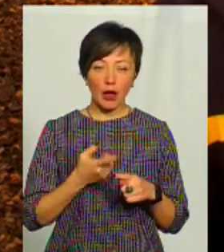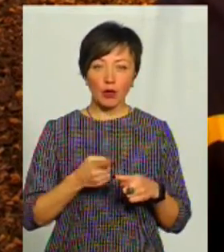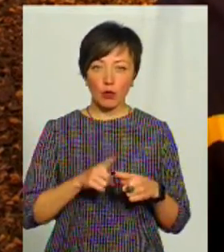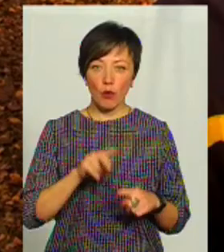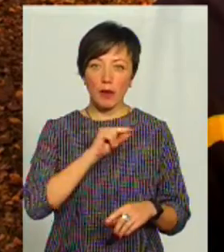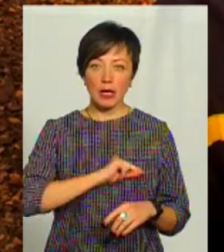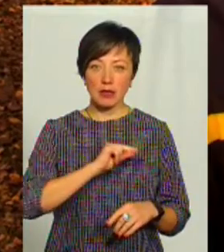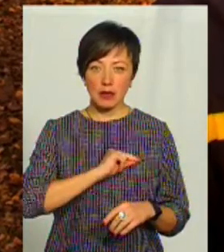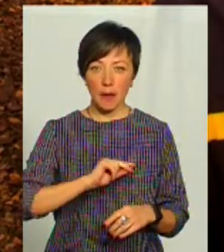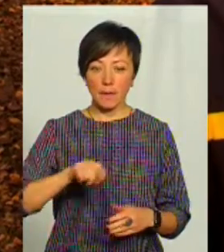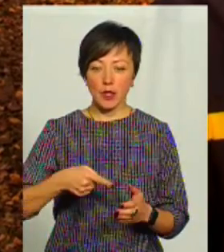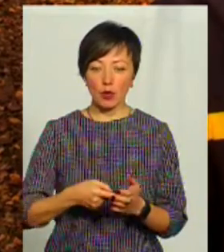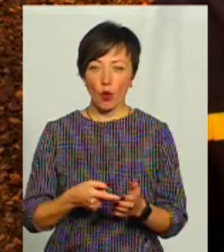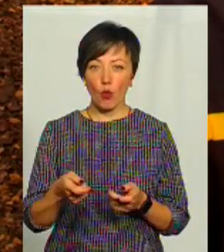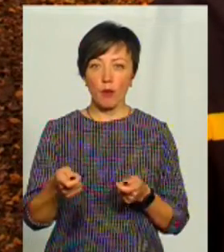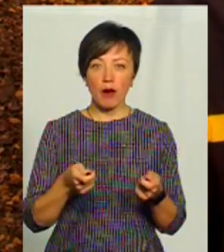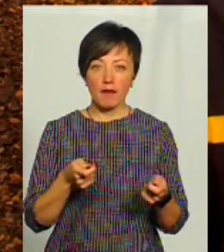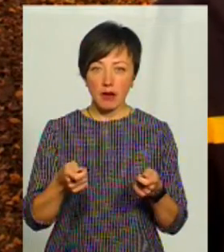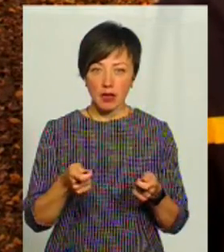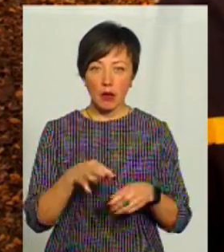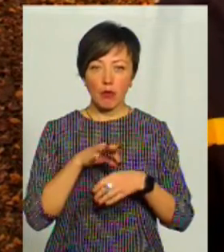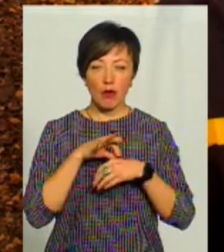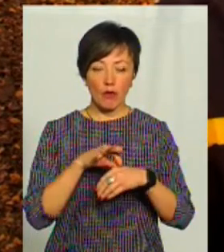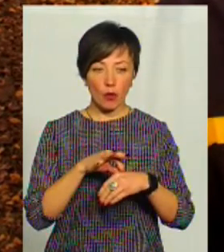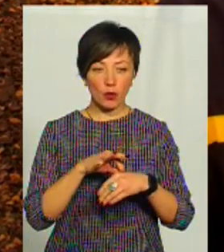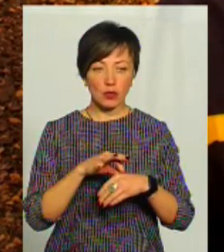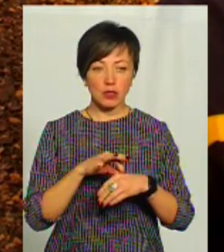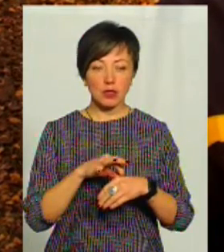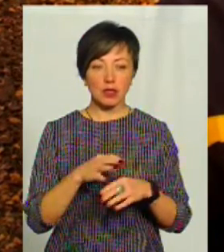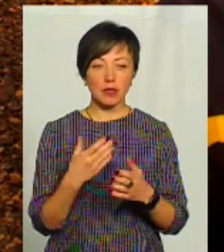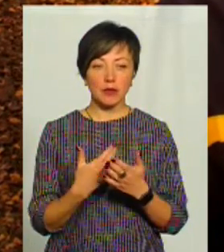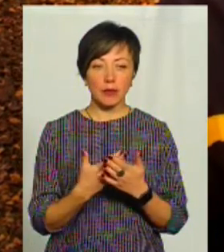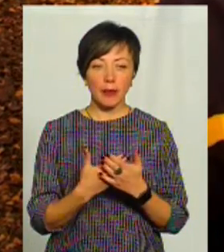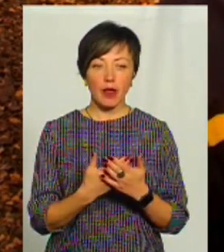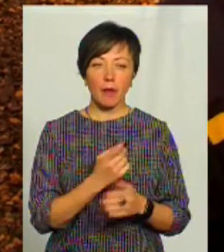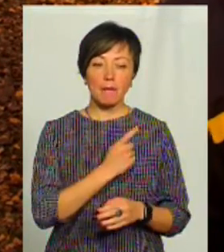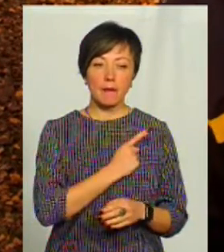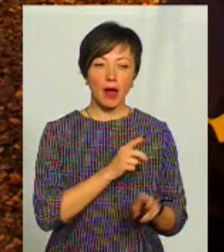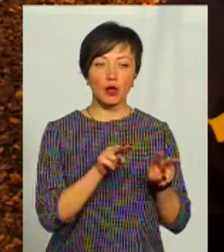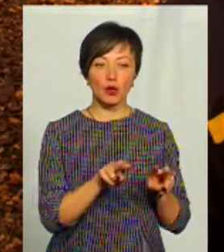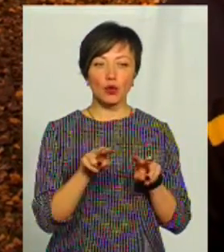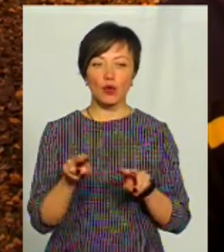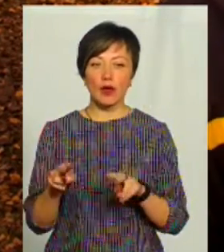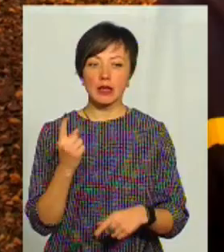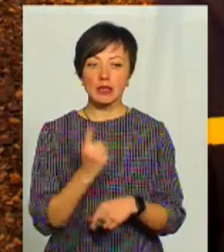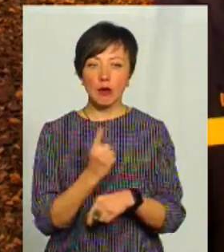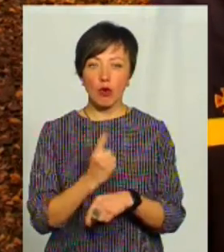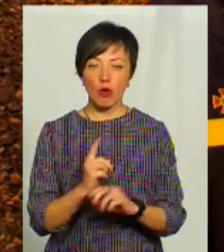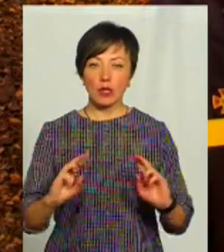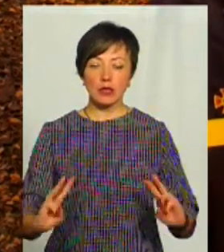працівниками Хмельницького міськрайонного управління проводяться, скажімо так, патрулювання щодо заборони